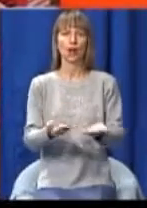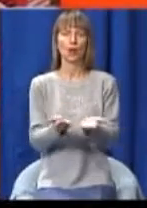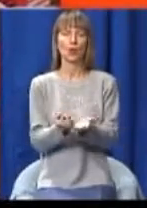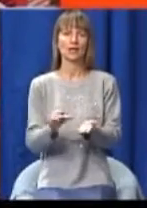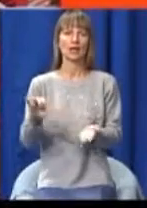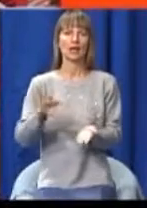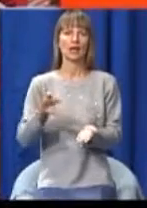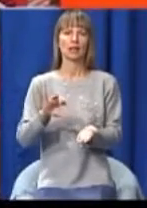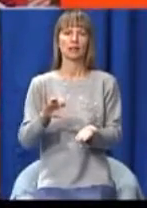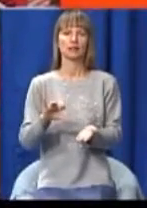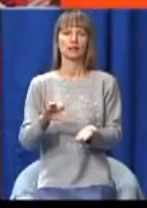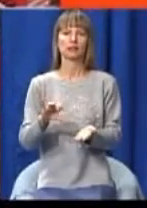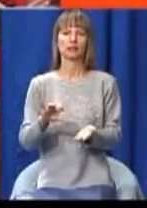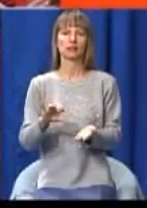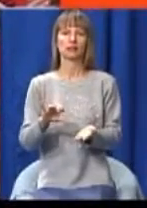налити